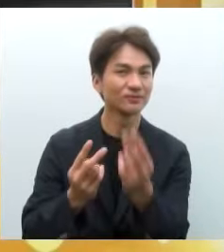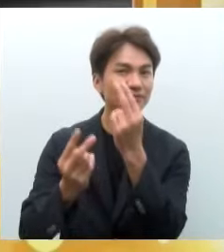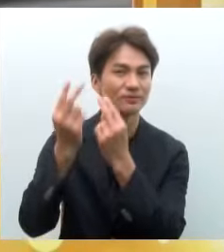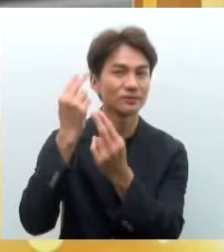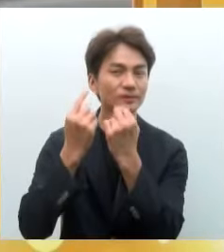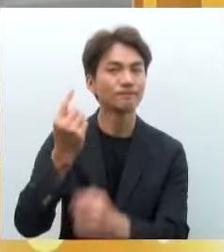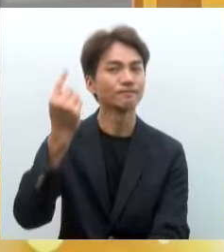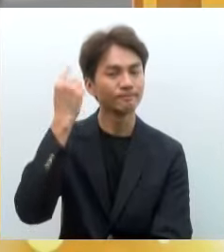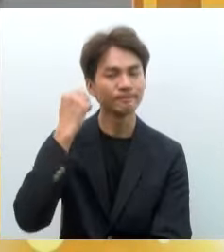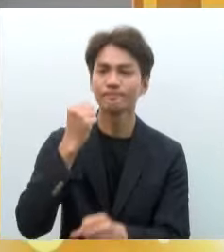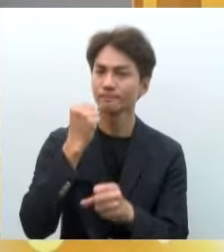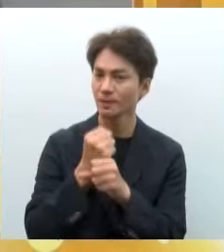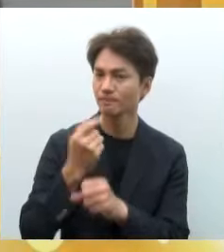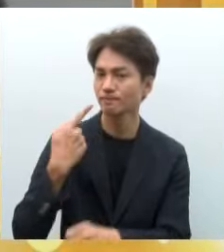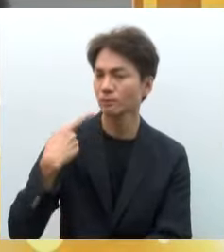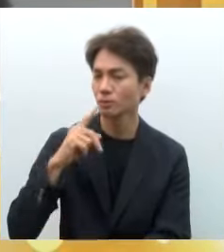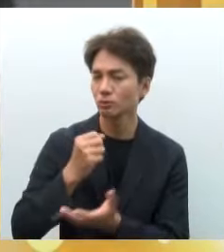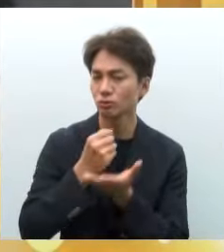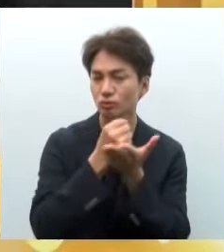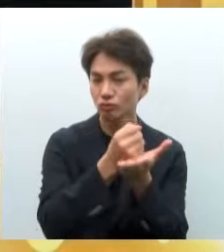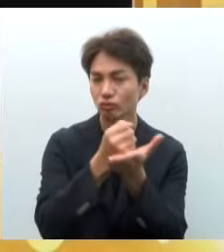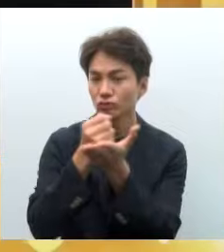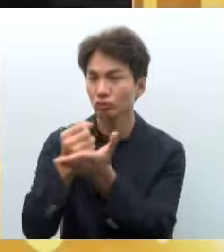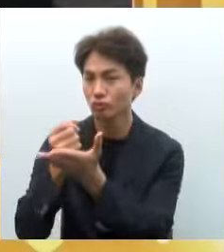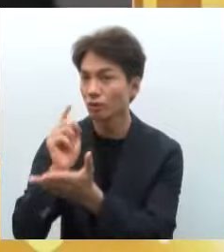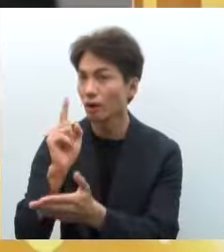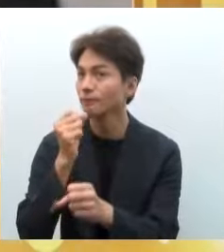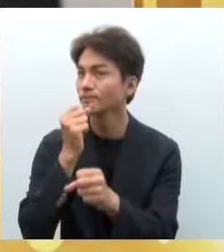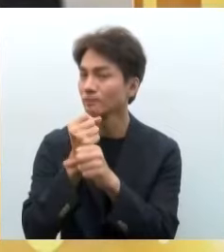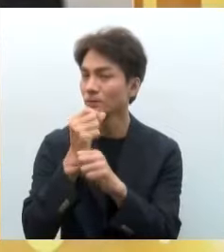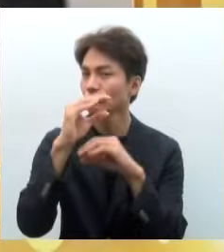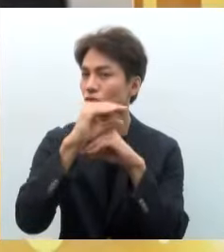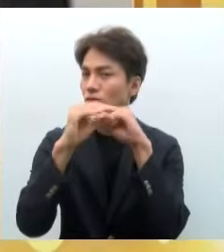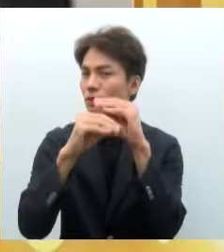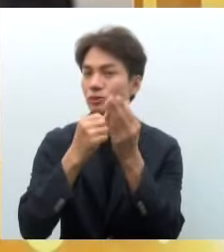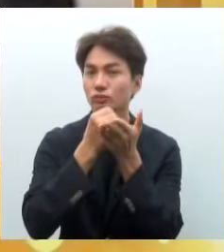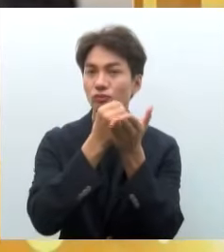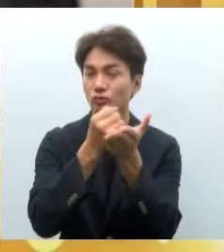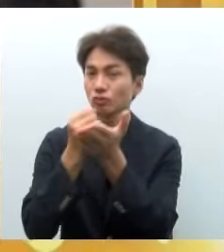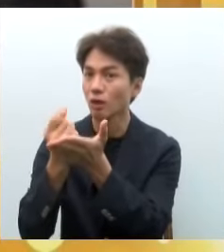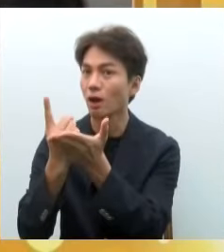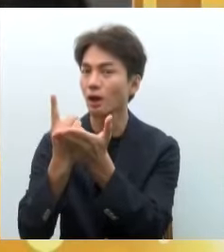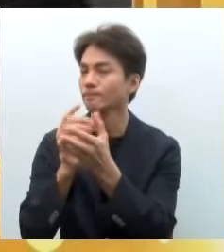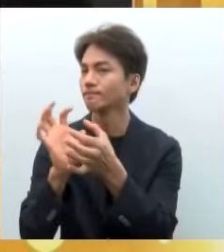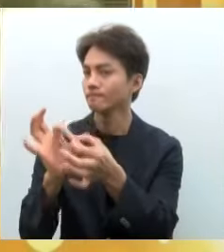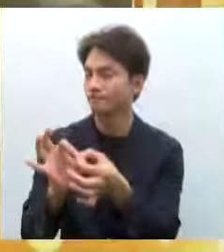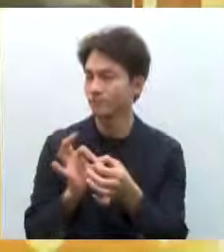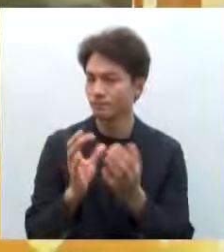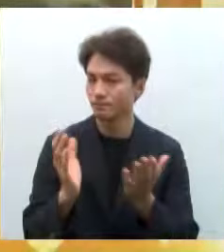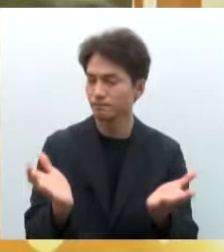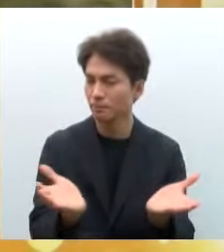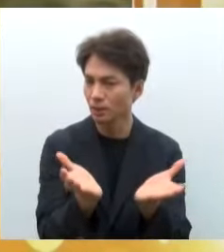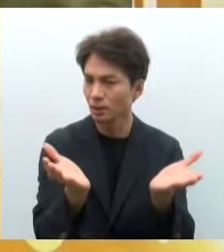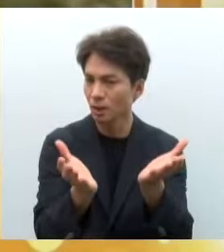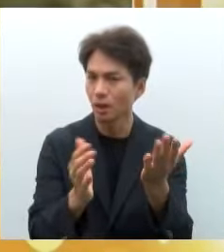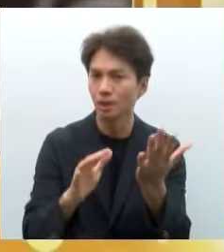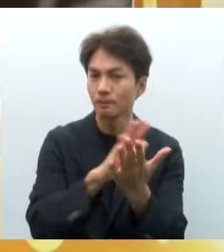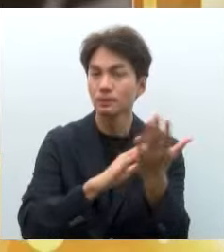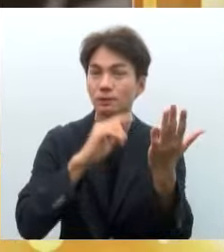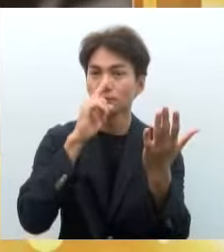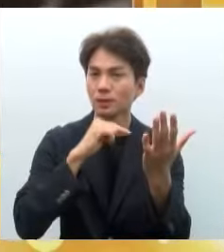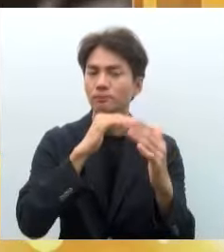งท่านทำอะไรมาบ้างแล้วท่านทำอะไรมาเพราะอะไรแล้วมีผลอะไรดีต่อชาติบ้านเมืองบ้างลองนึกถึง